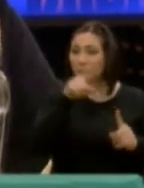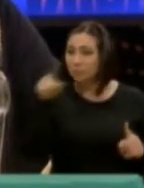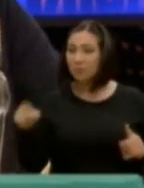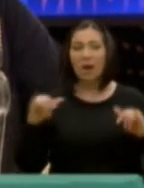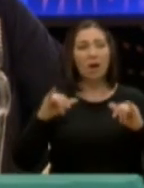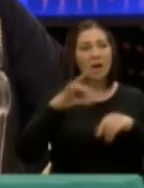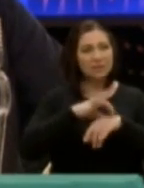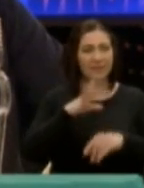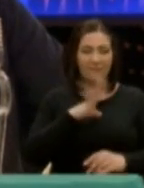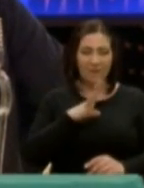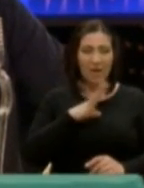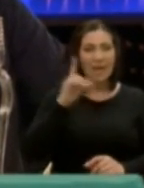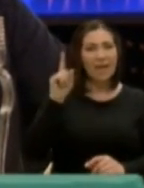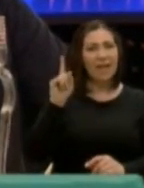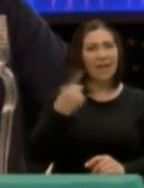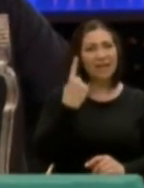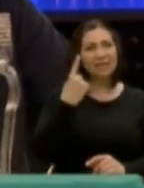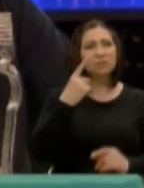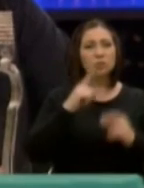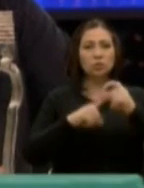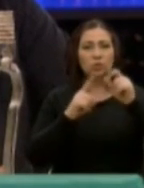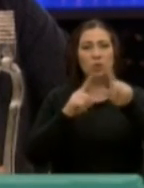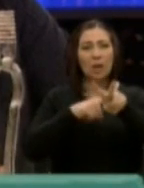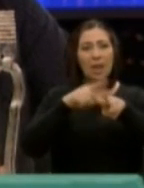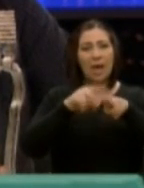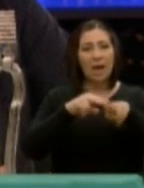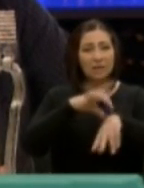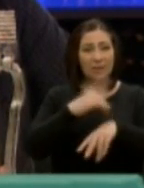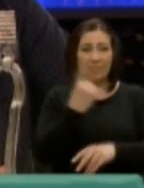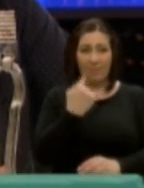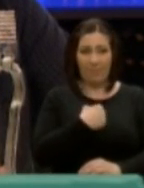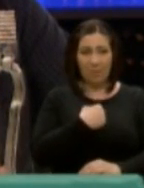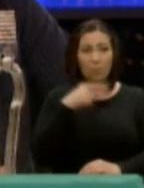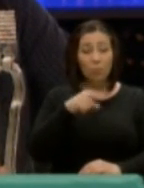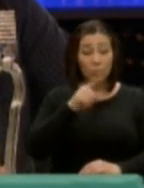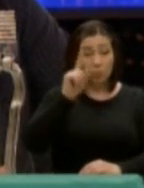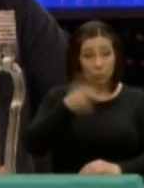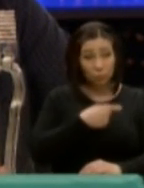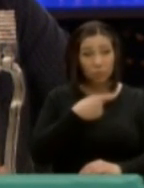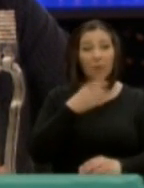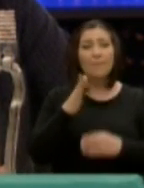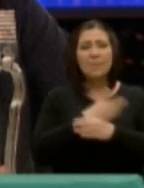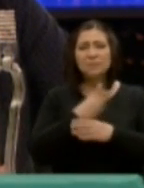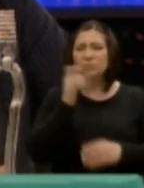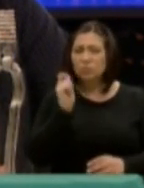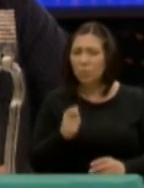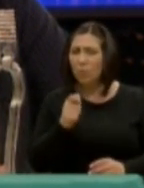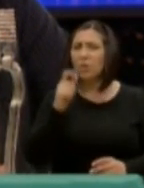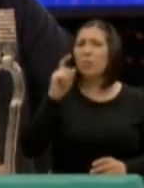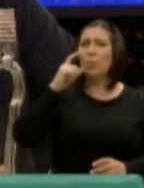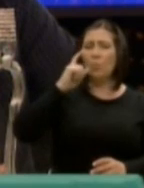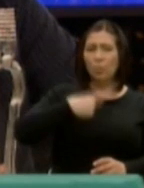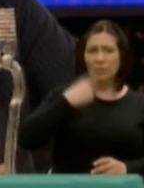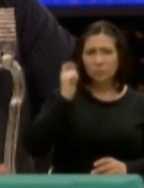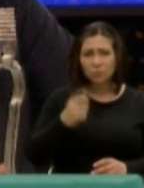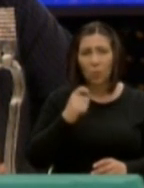Ve ilk, yani neredeyse Türkiye'nin ilk çörek hastalarından birisi de benim. Bu hastalığın teşhisi zor, malzemesi zor. Şu anda marka